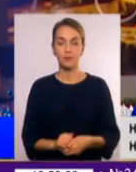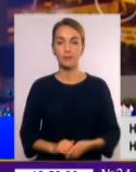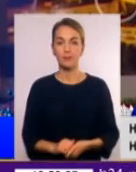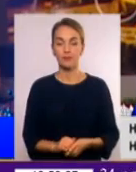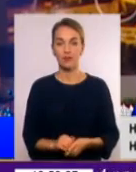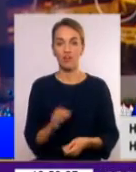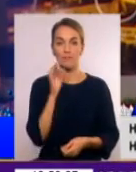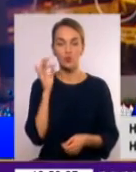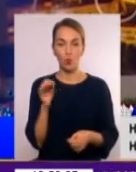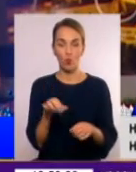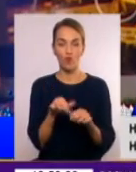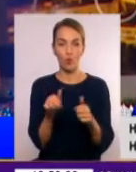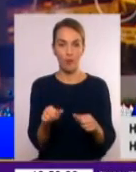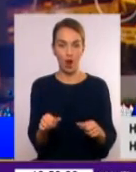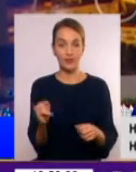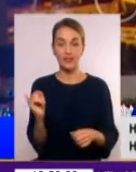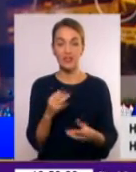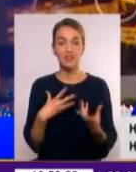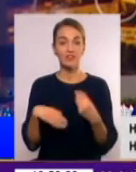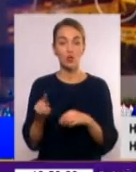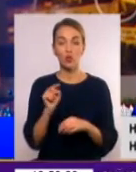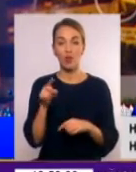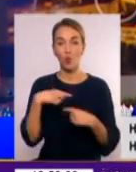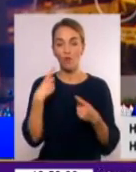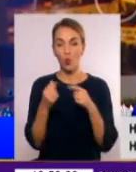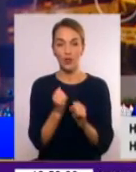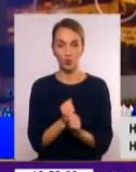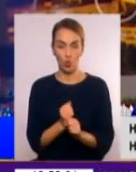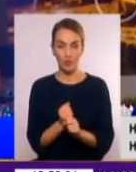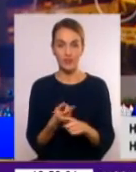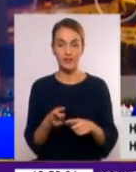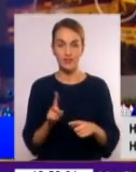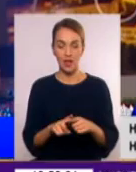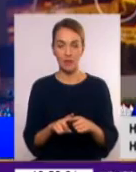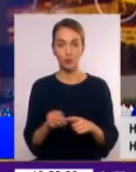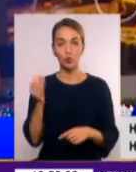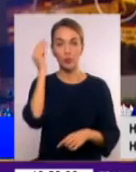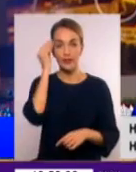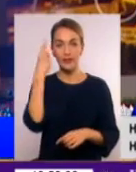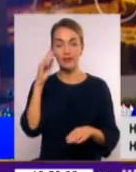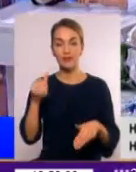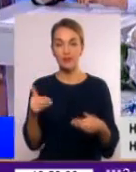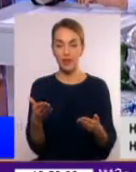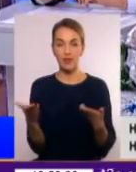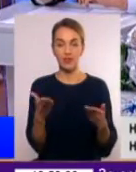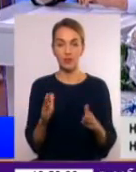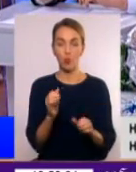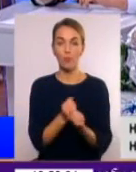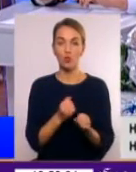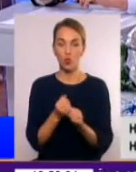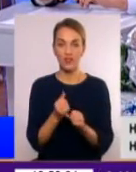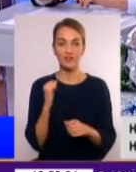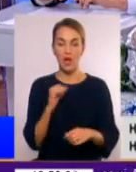в мінському форматі, і все, що вона там говорить і робить, це думки, ідеї, які пропрацьовані в